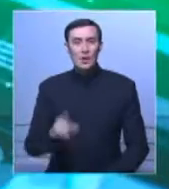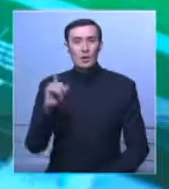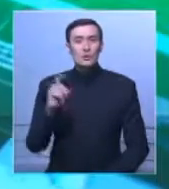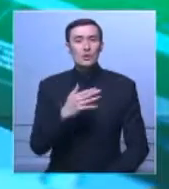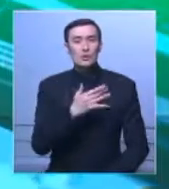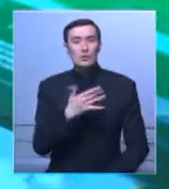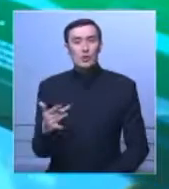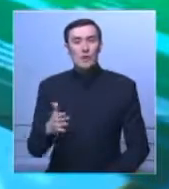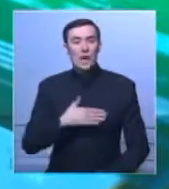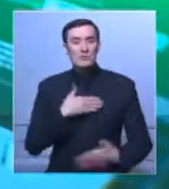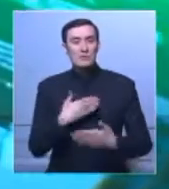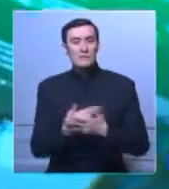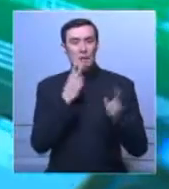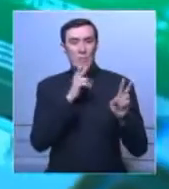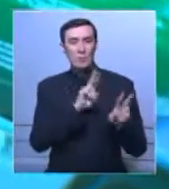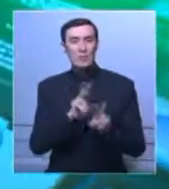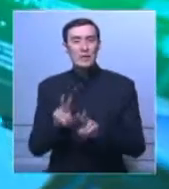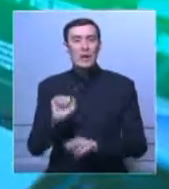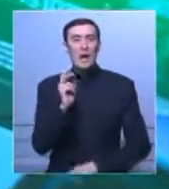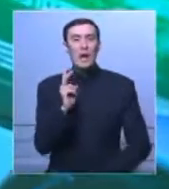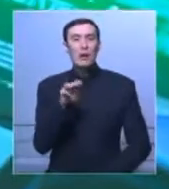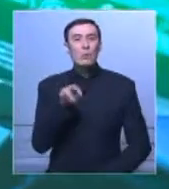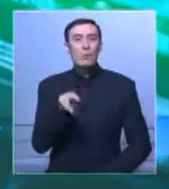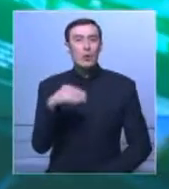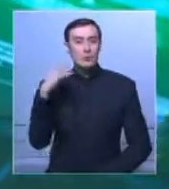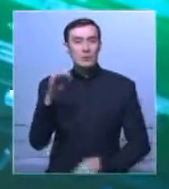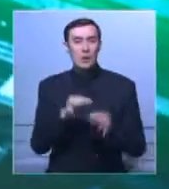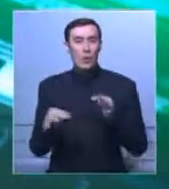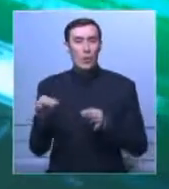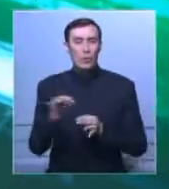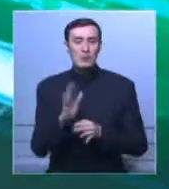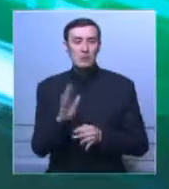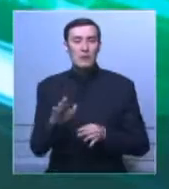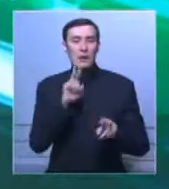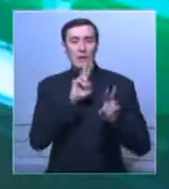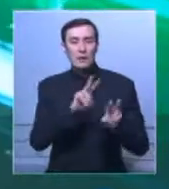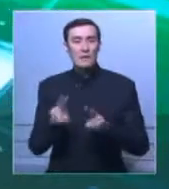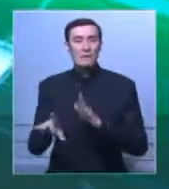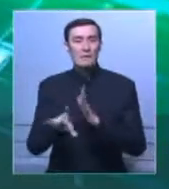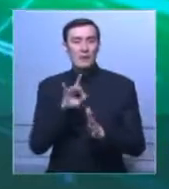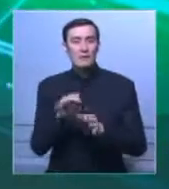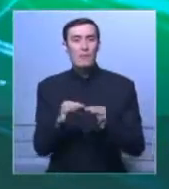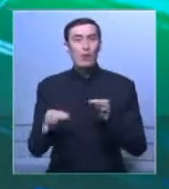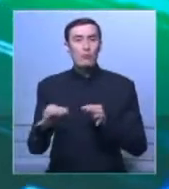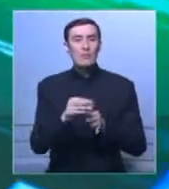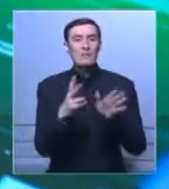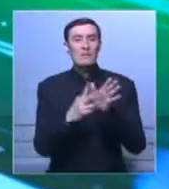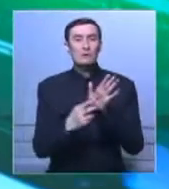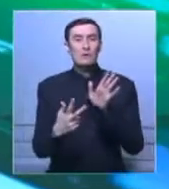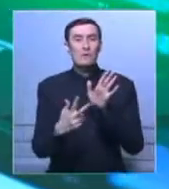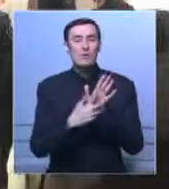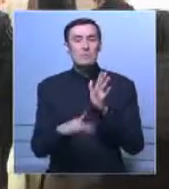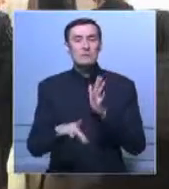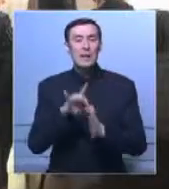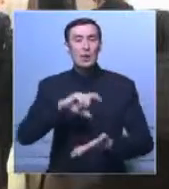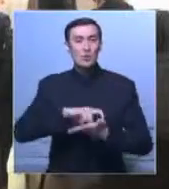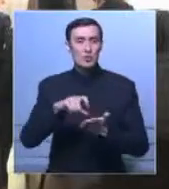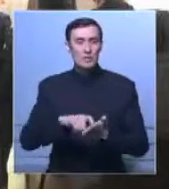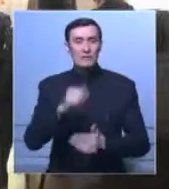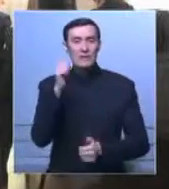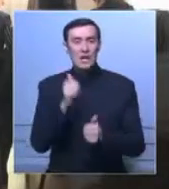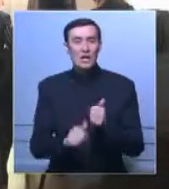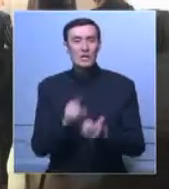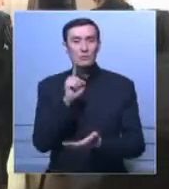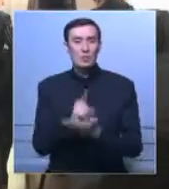Сотни общественных наблюдателей Акмолинской области планируют контролировать ход выборов в регионе. В области 808 избирательных участков, и на